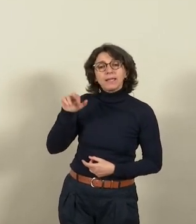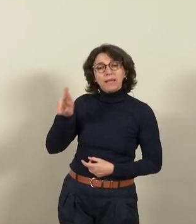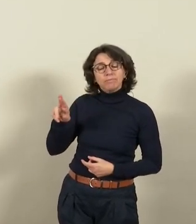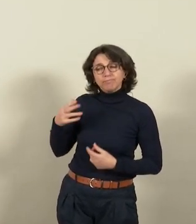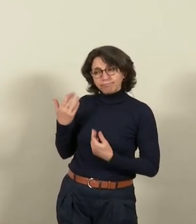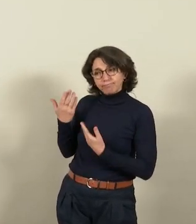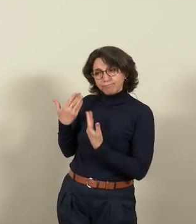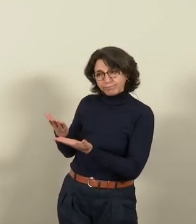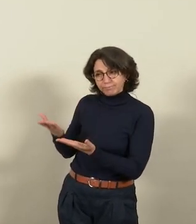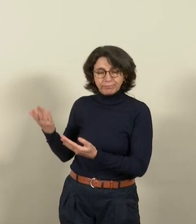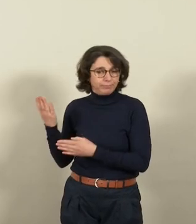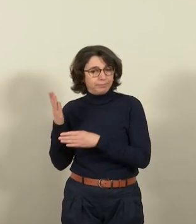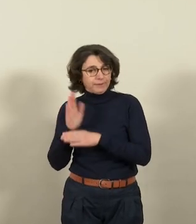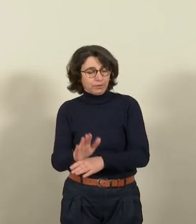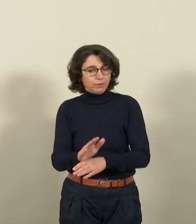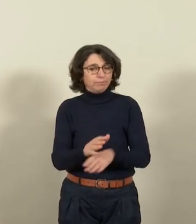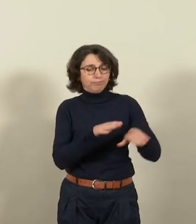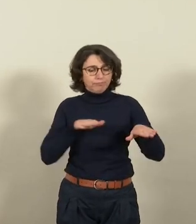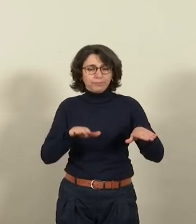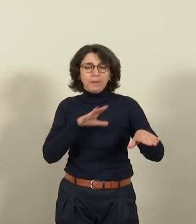sera présenté à deux voix avec Madame